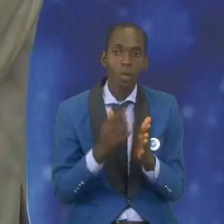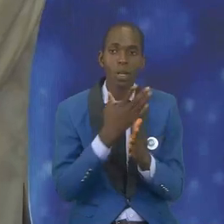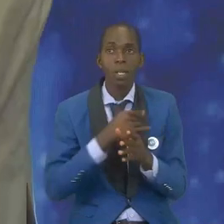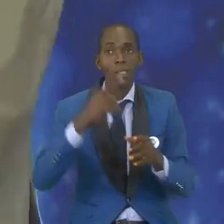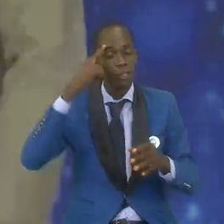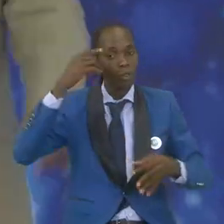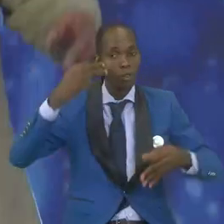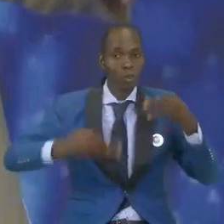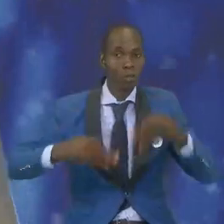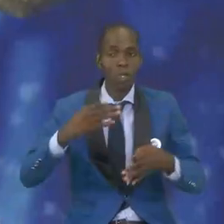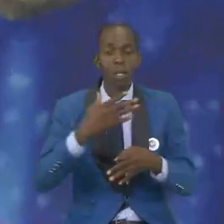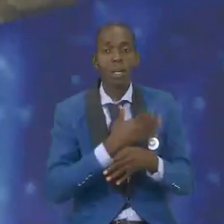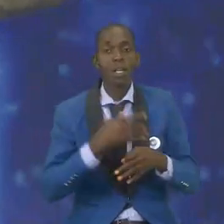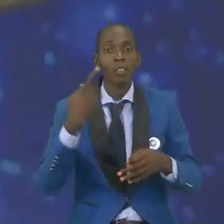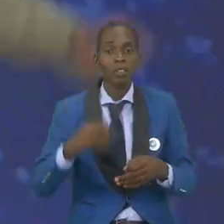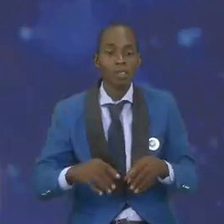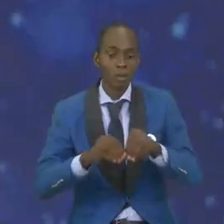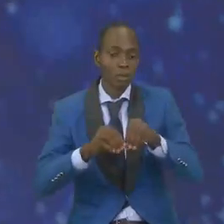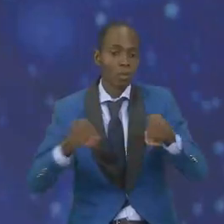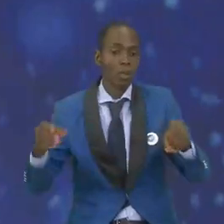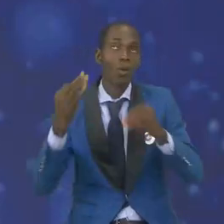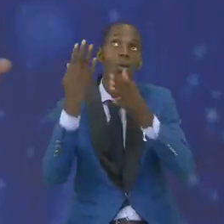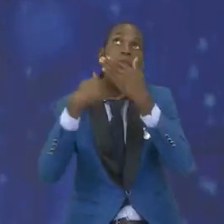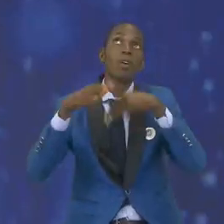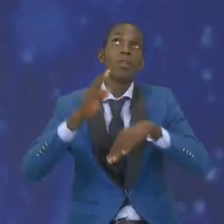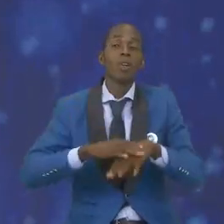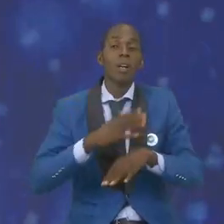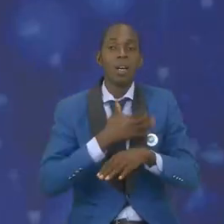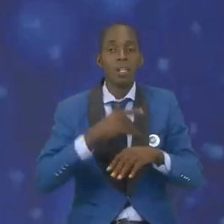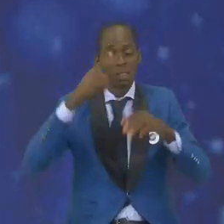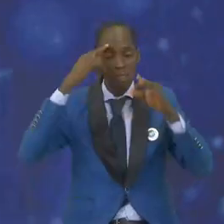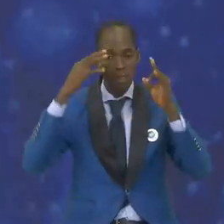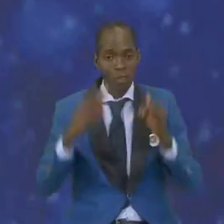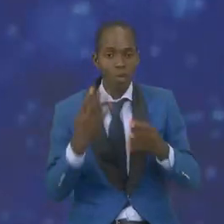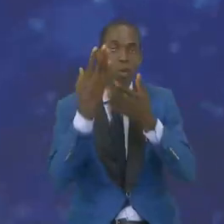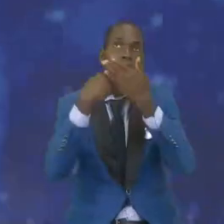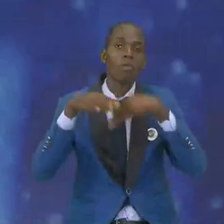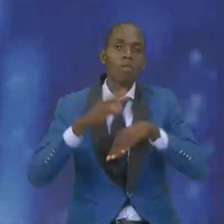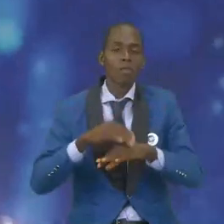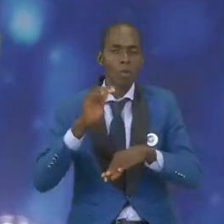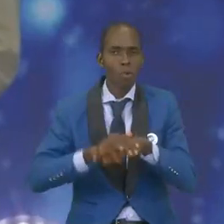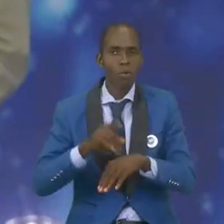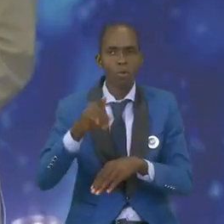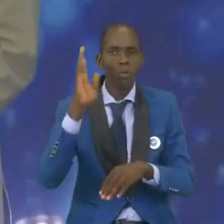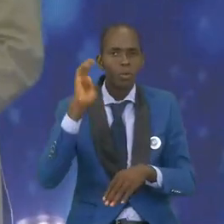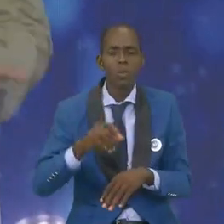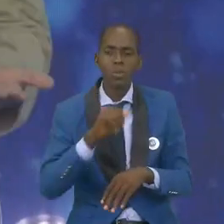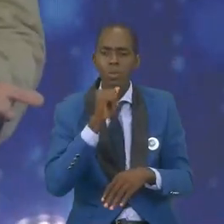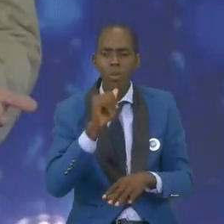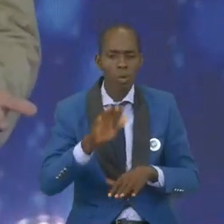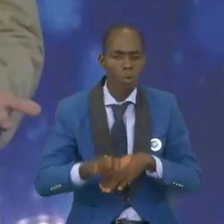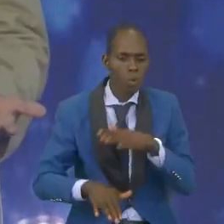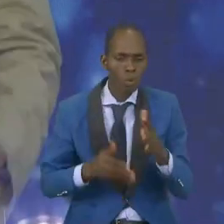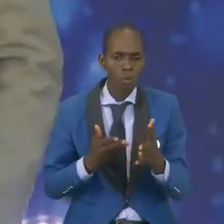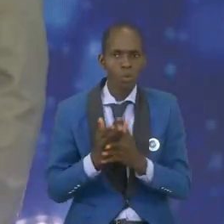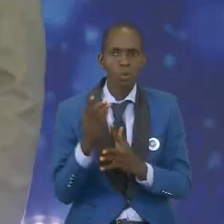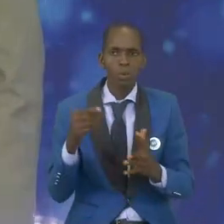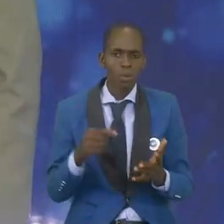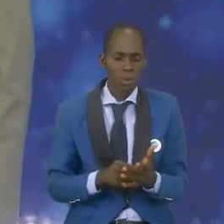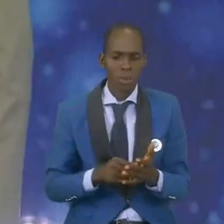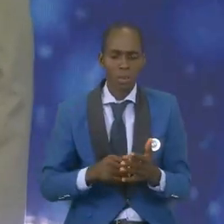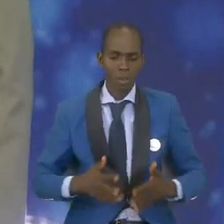sachent que l'édit du ciel, que le décret du ciel et la décision du ciel sur